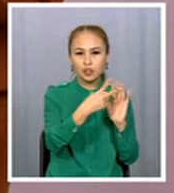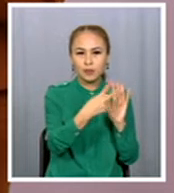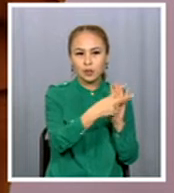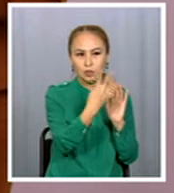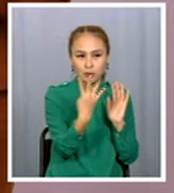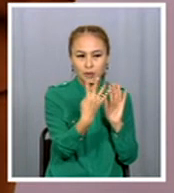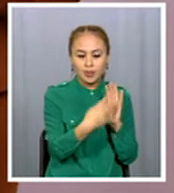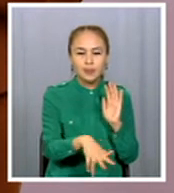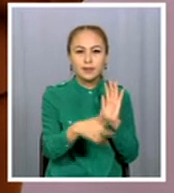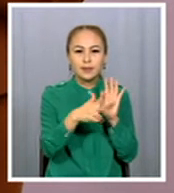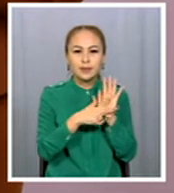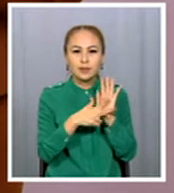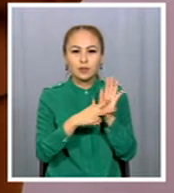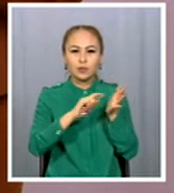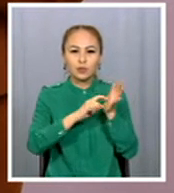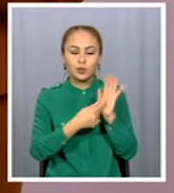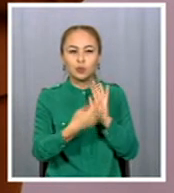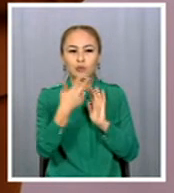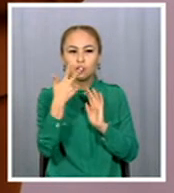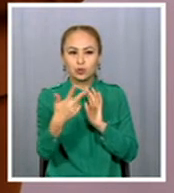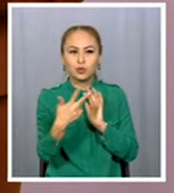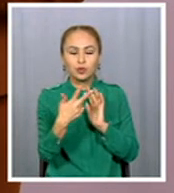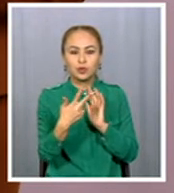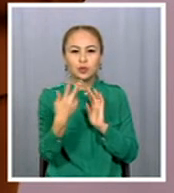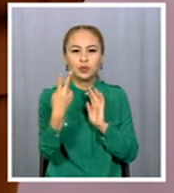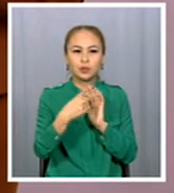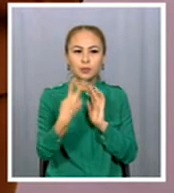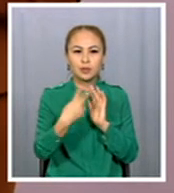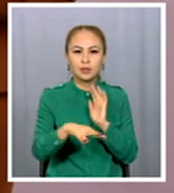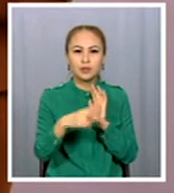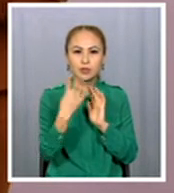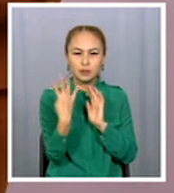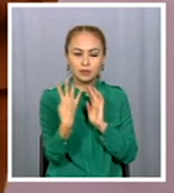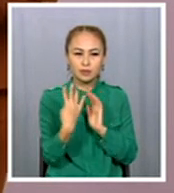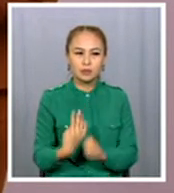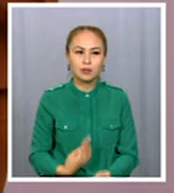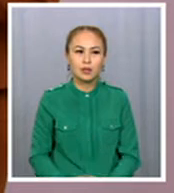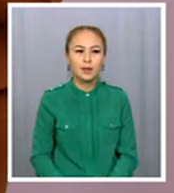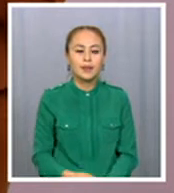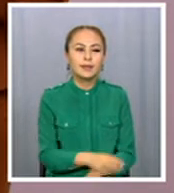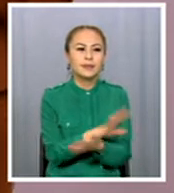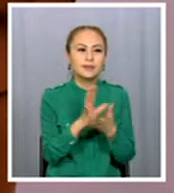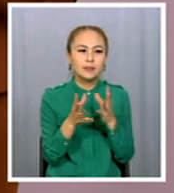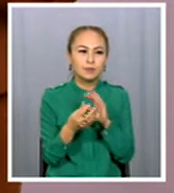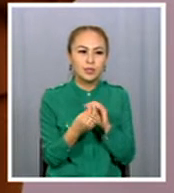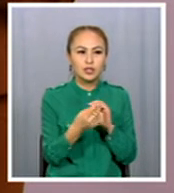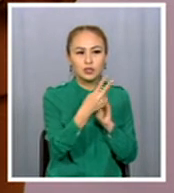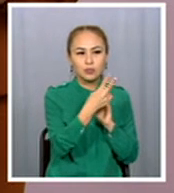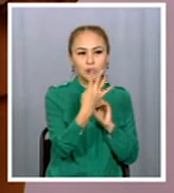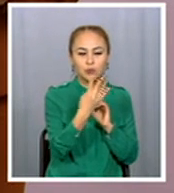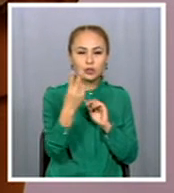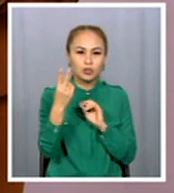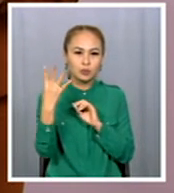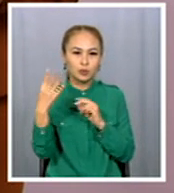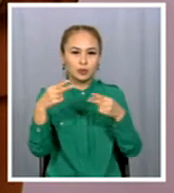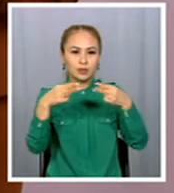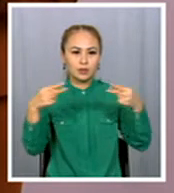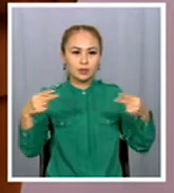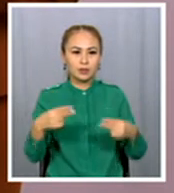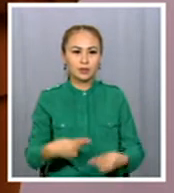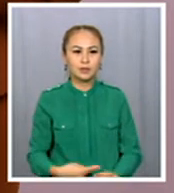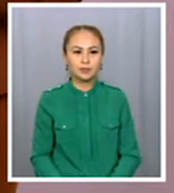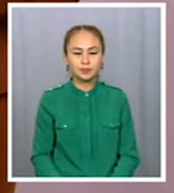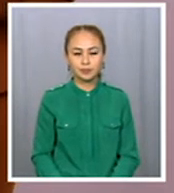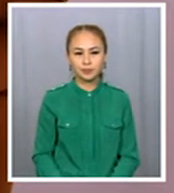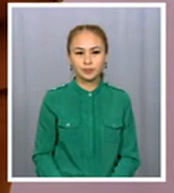тең. 8 пен 3 сандарының көбейтіндісі 24-ке тең. Демек, 24-24 санына тура тең екен.